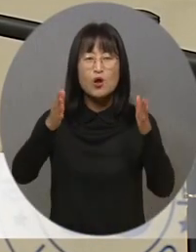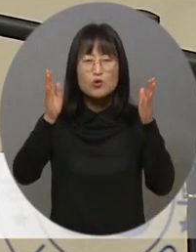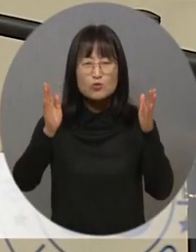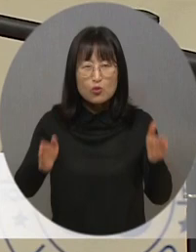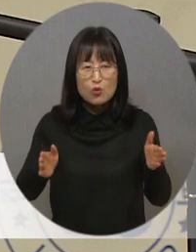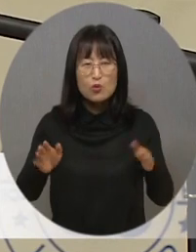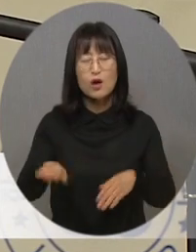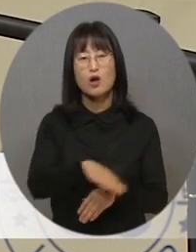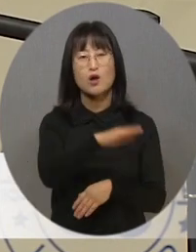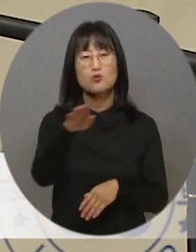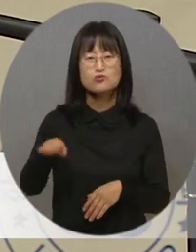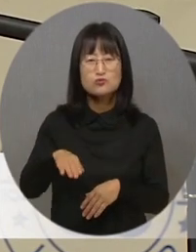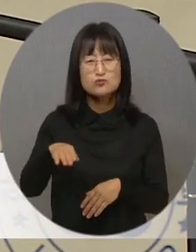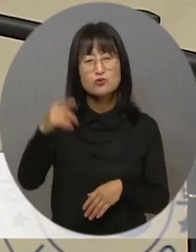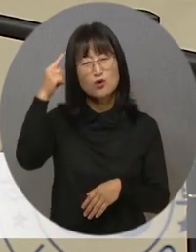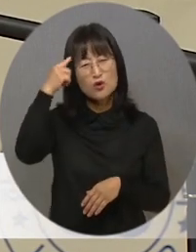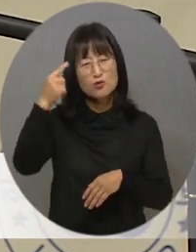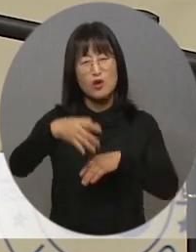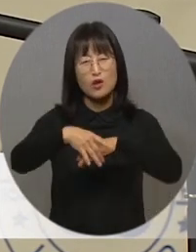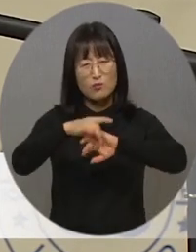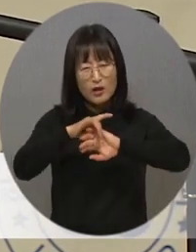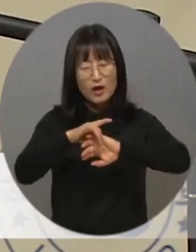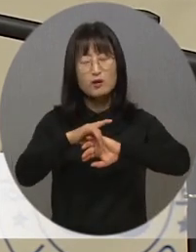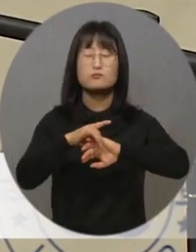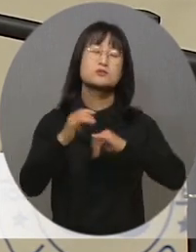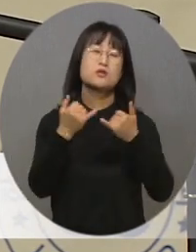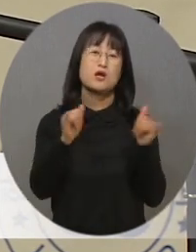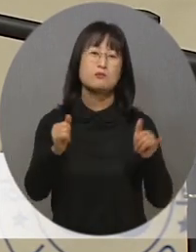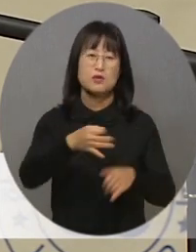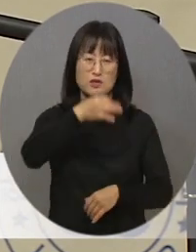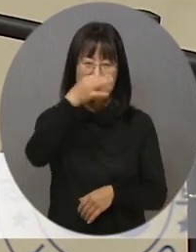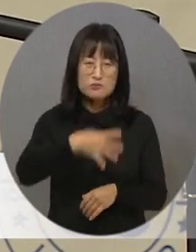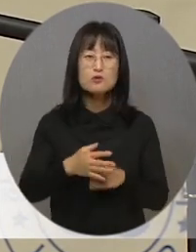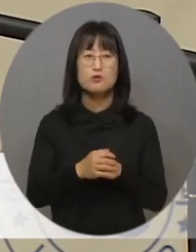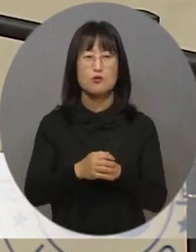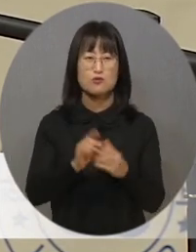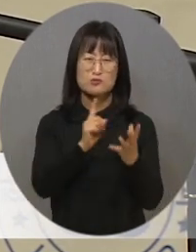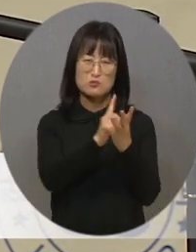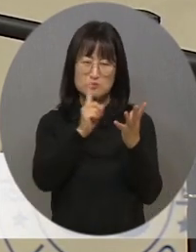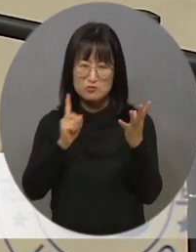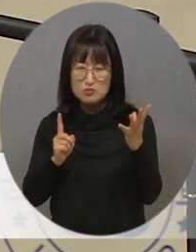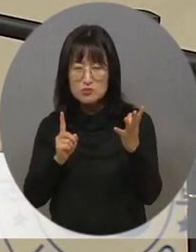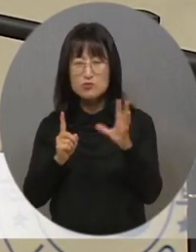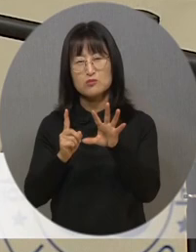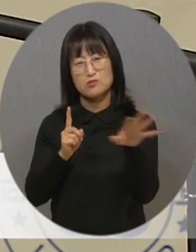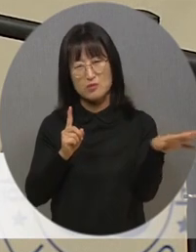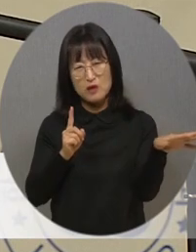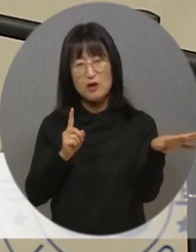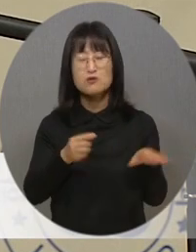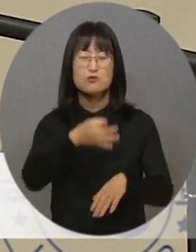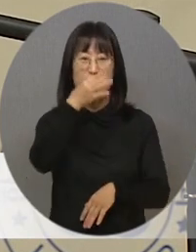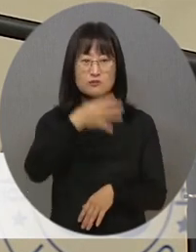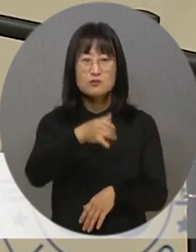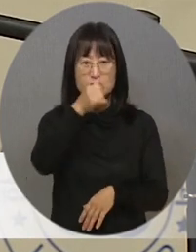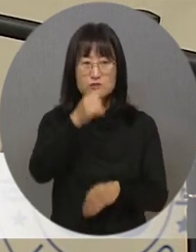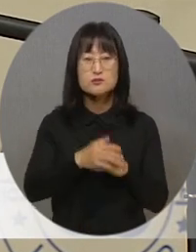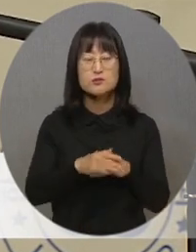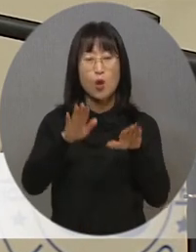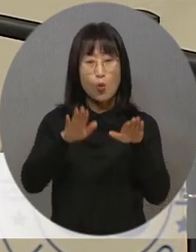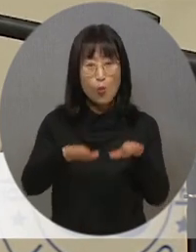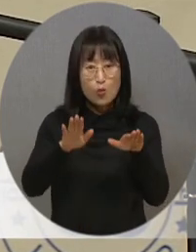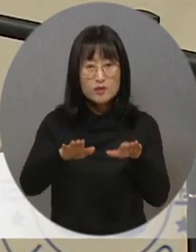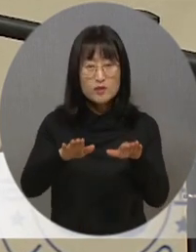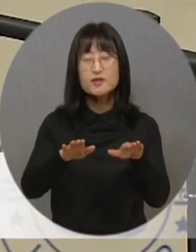뇌성마비인들 얼마나 힘들고 어려웠습니까? 네, 우리 또 많이 소외당하고요. 세상에서 참 힘들었는데